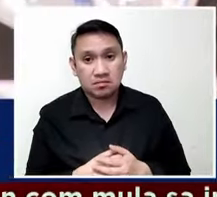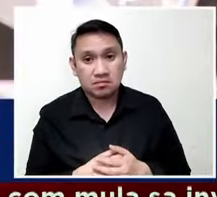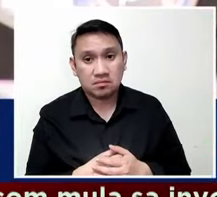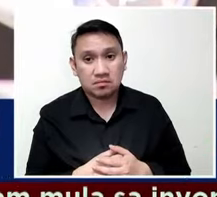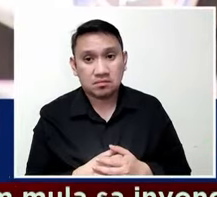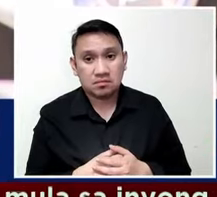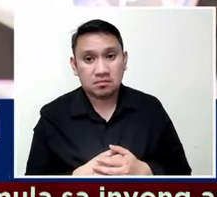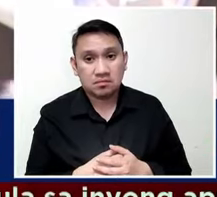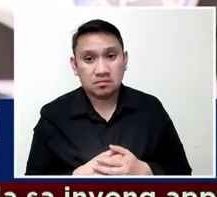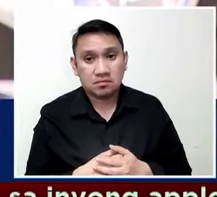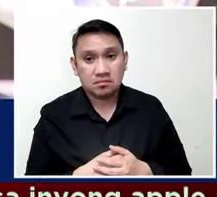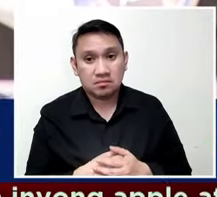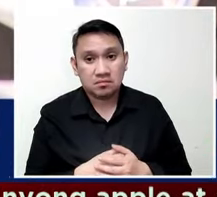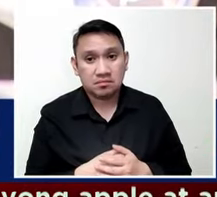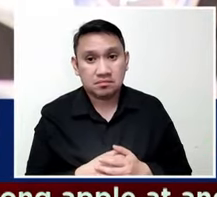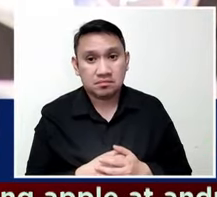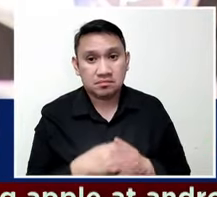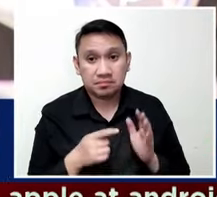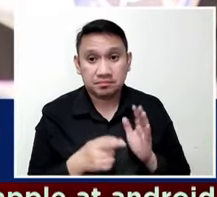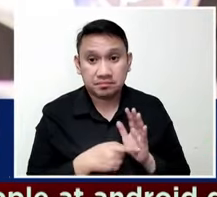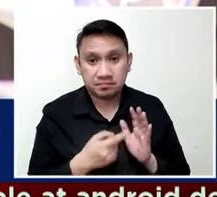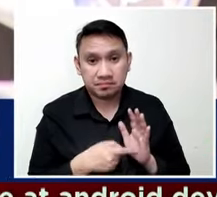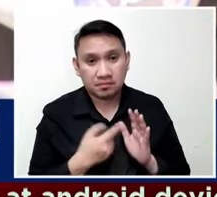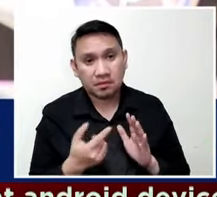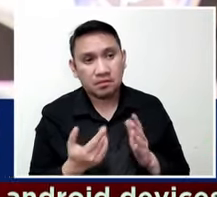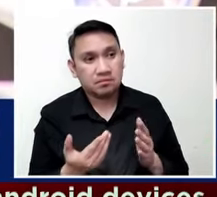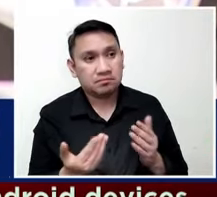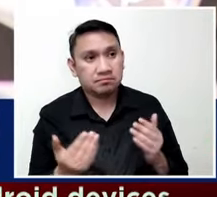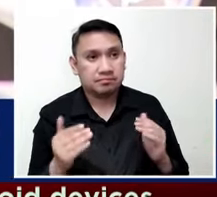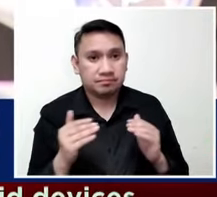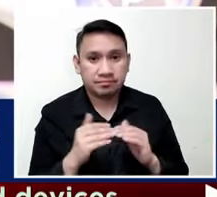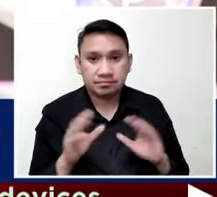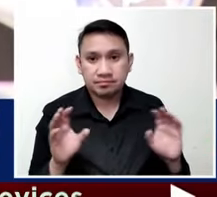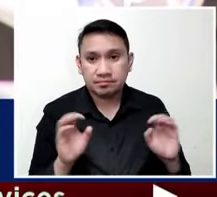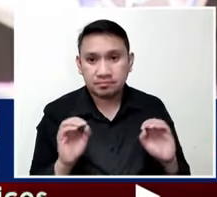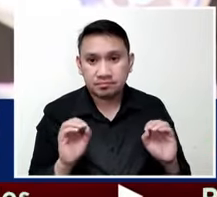Kumisan, tapatabla na lang. Kumisan, walang boundary.